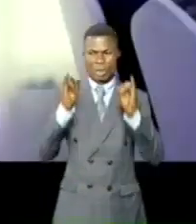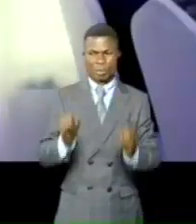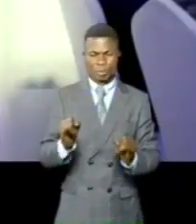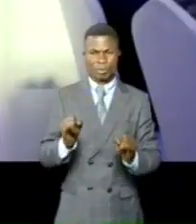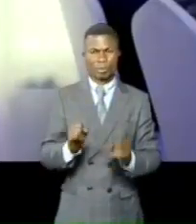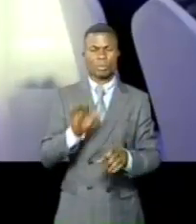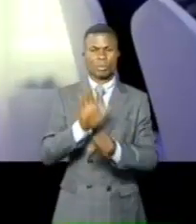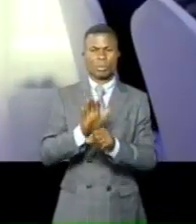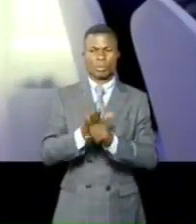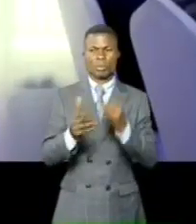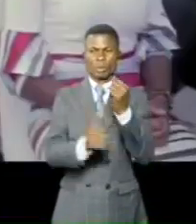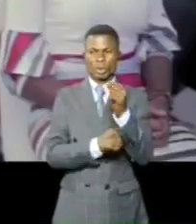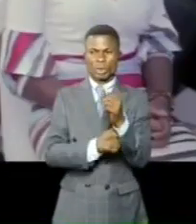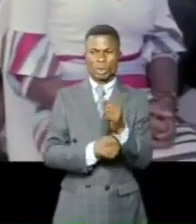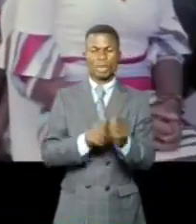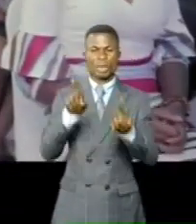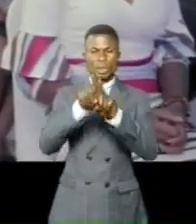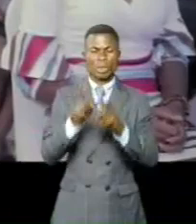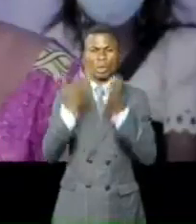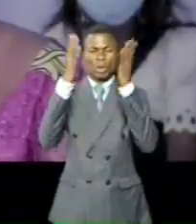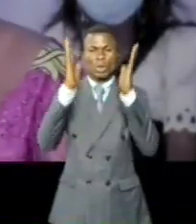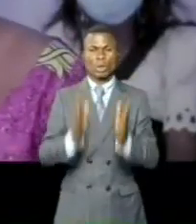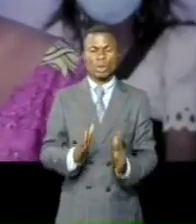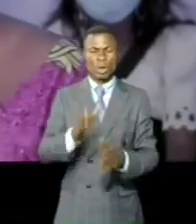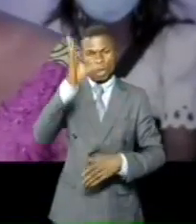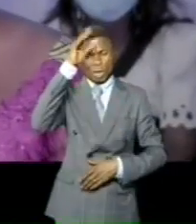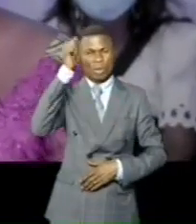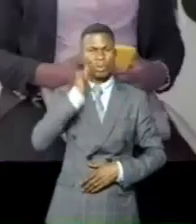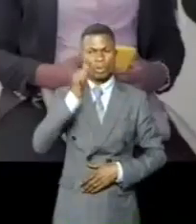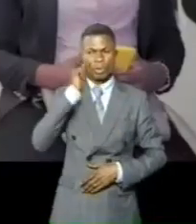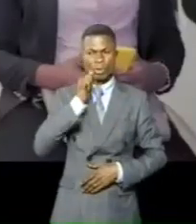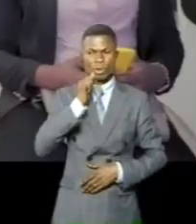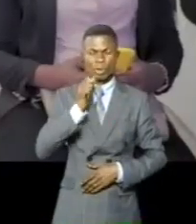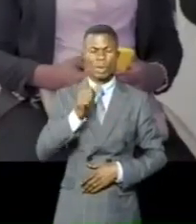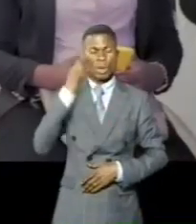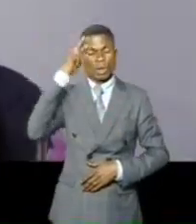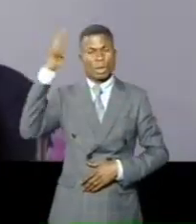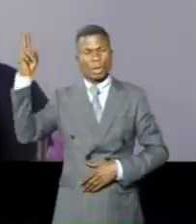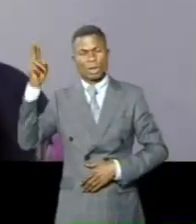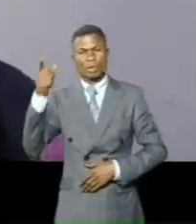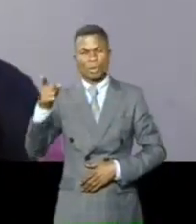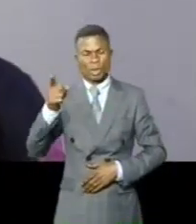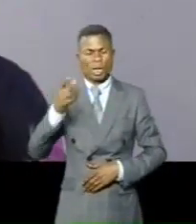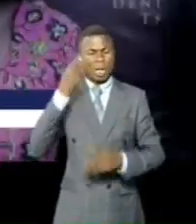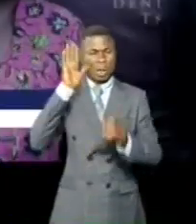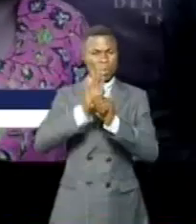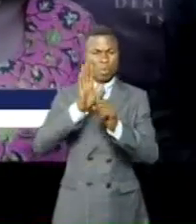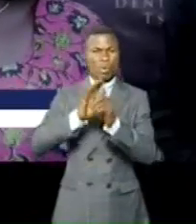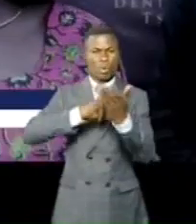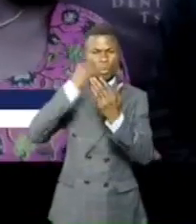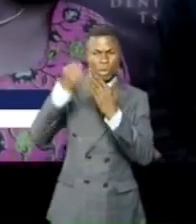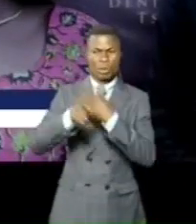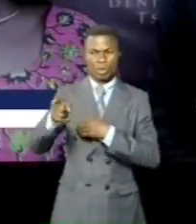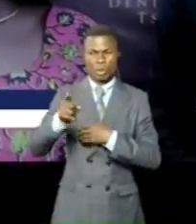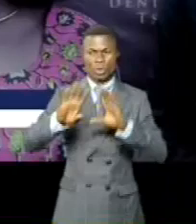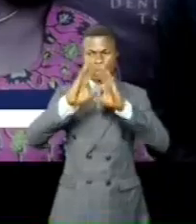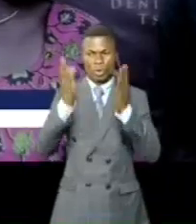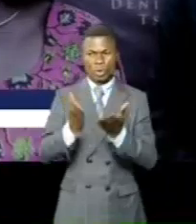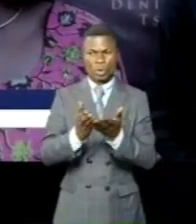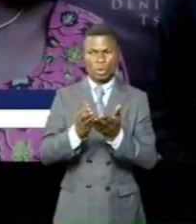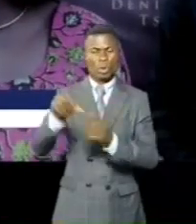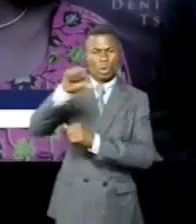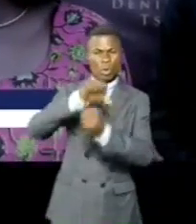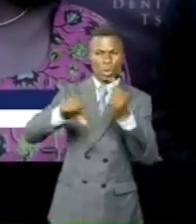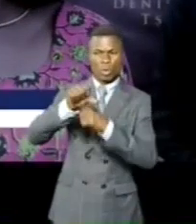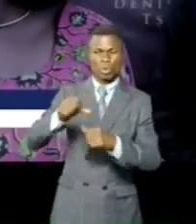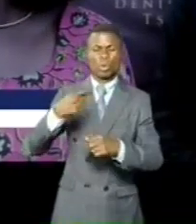cette carrière. Il y avait aussi des étudiants et étudiantes qui caressent des rêves et brûlent d'ambition. Parce que tout ce qui a été fait autour de